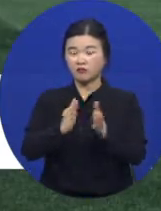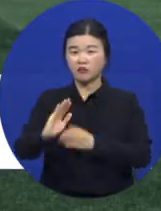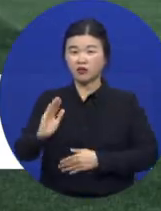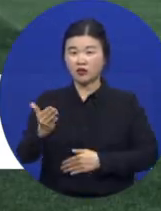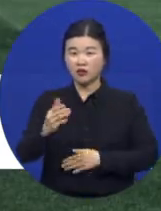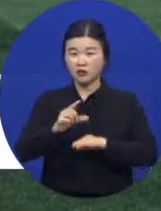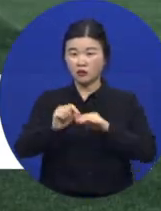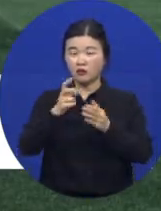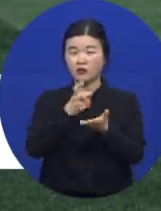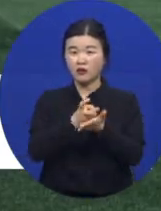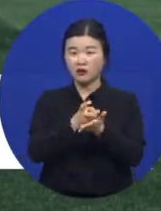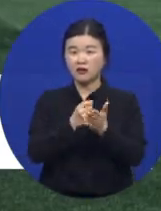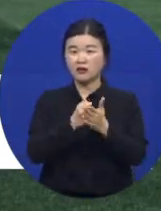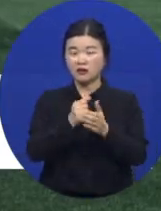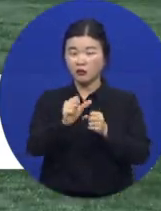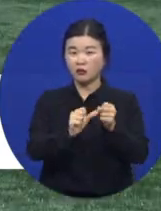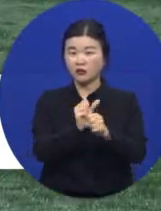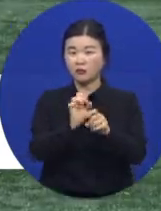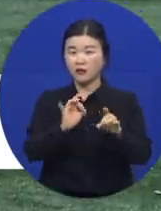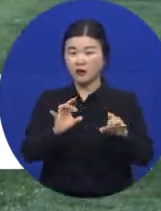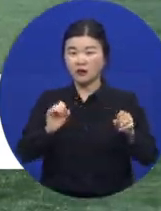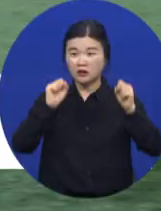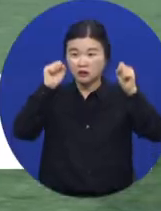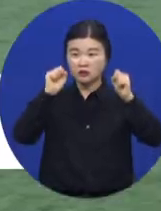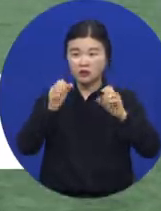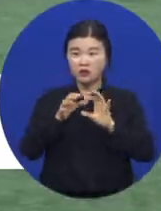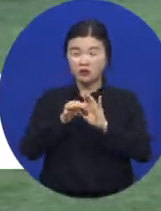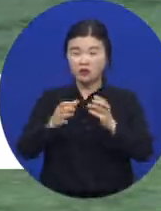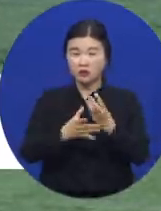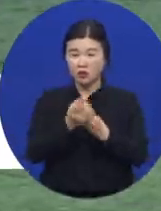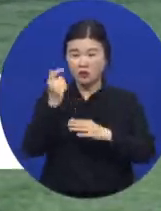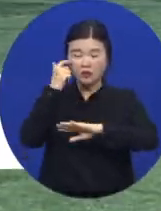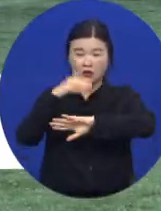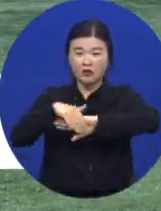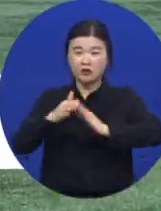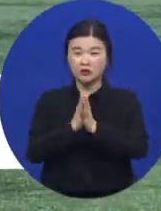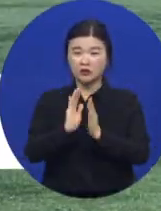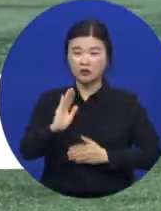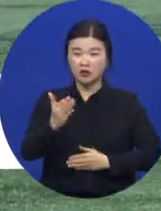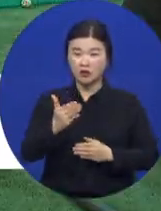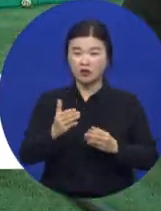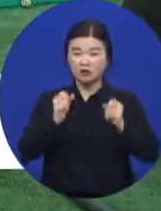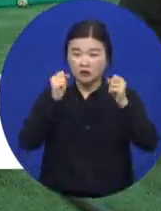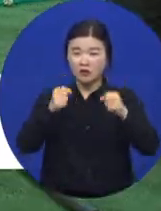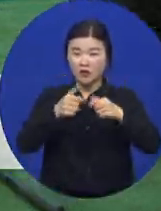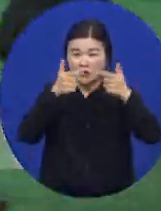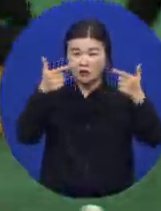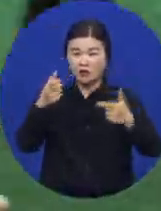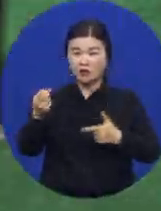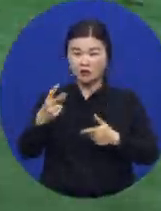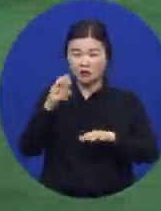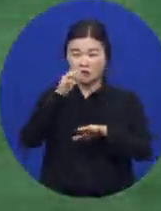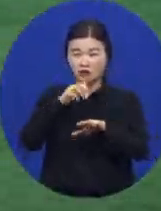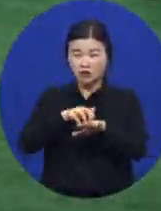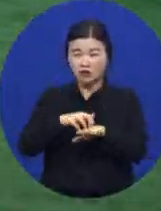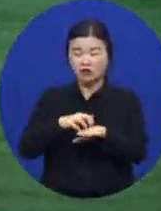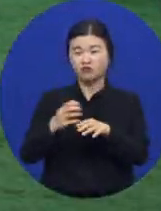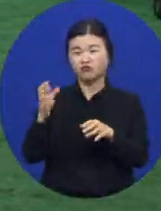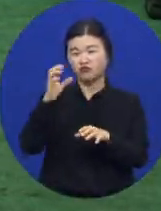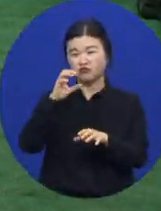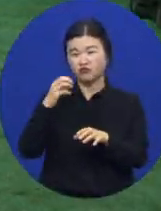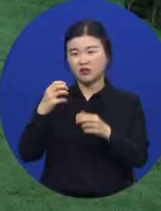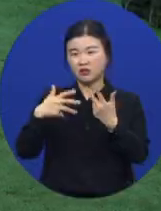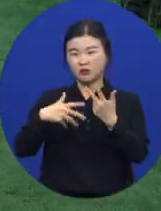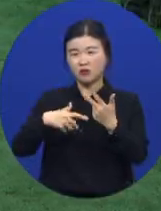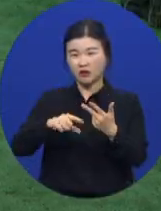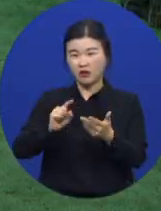관련 조례에 따라 5년마다 수립하는 스포츠 지능 종합계획 용역도 추진해 스포츠 산업 활성화와 전지훈련 유치 등 7개